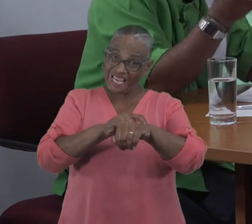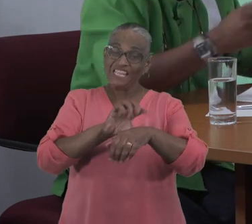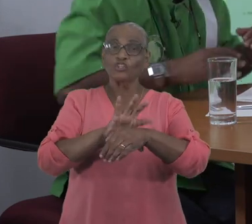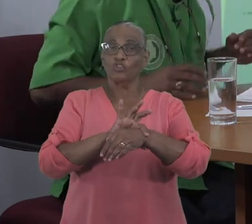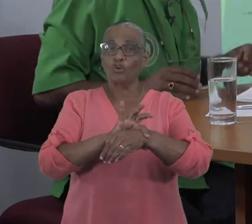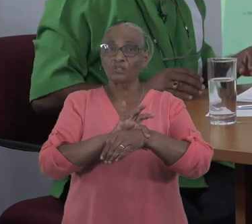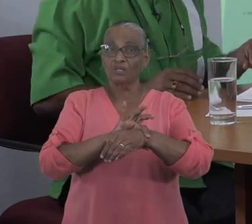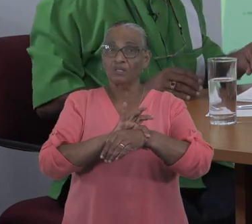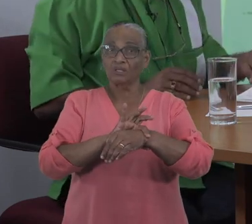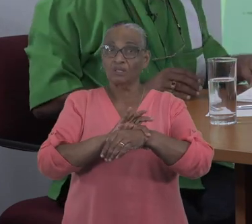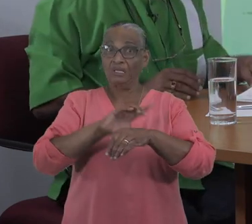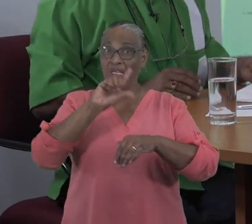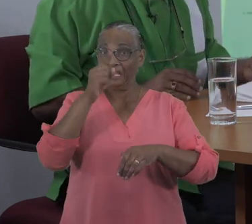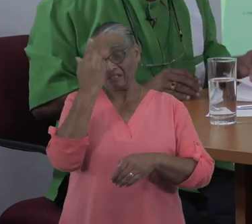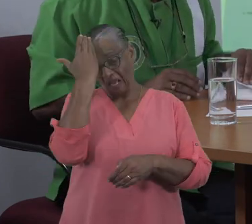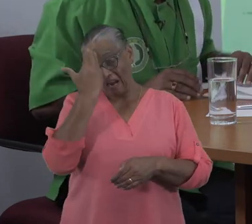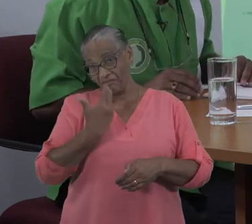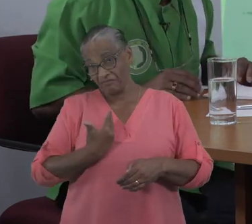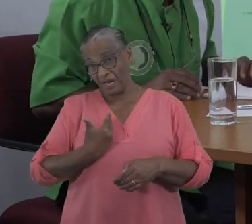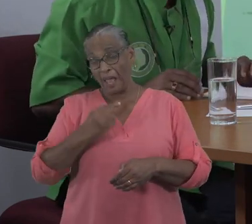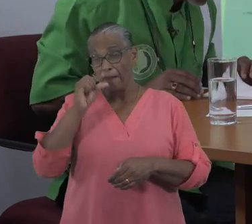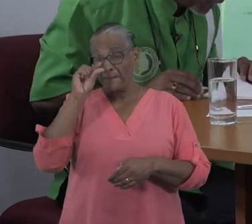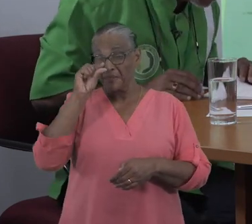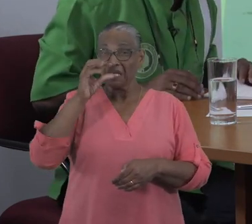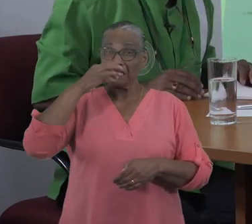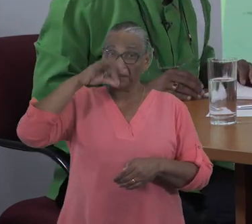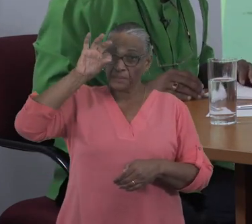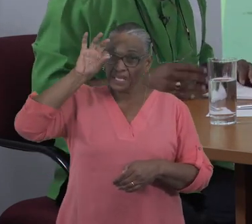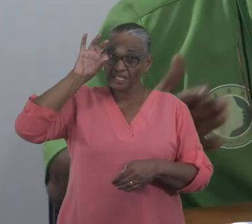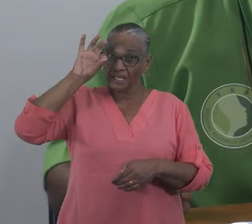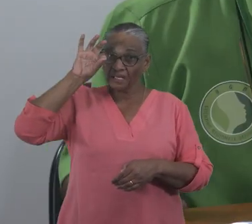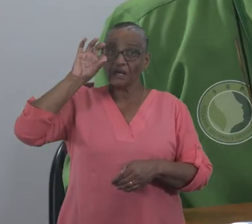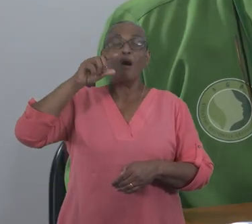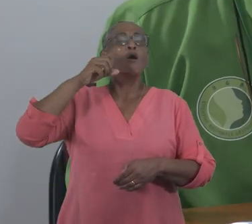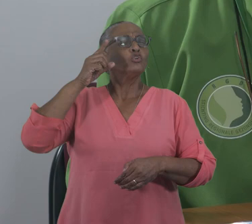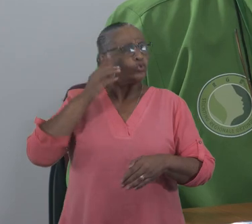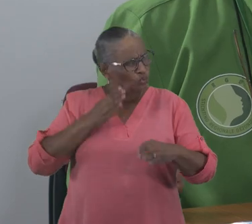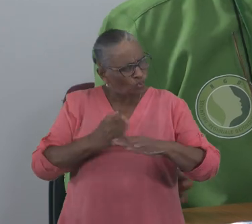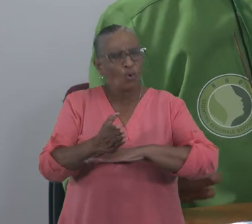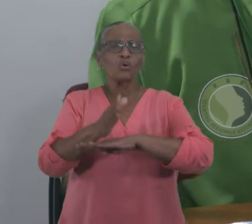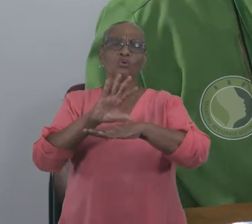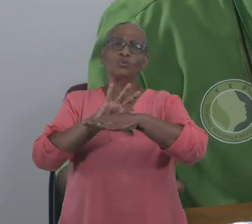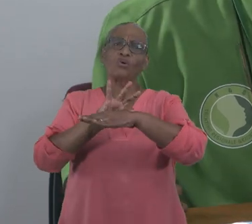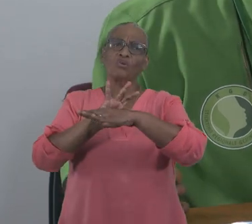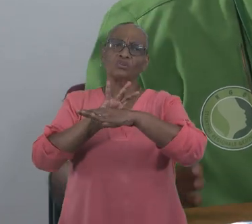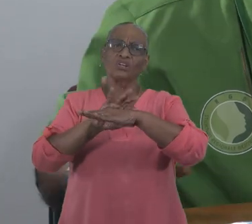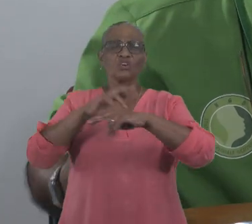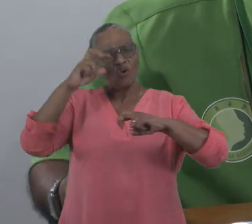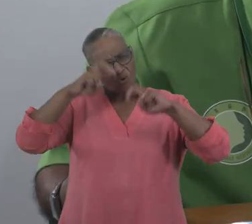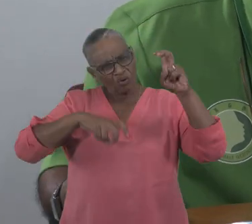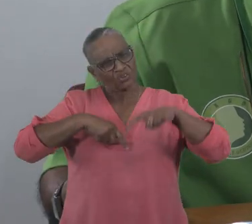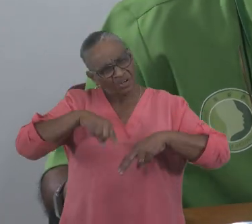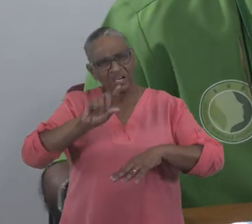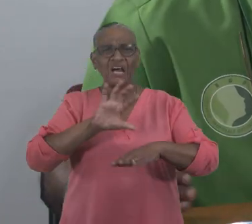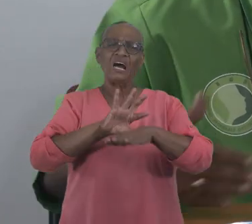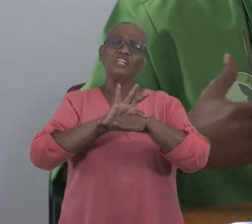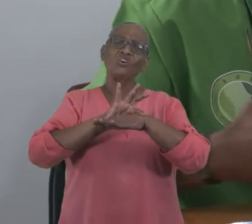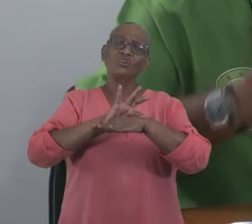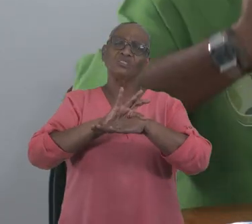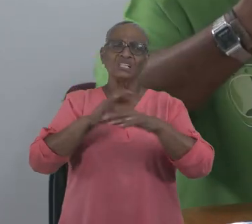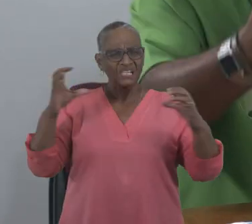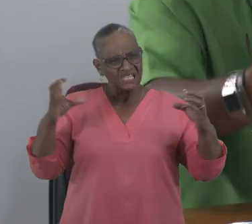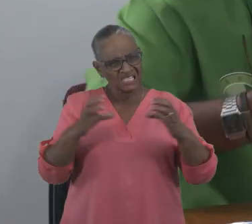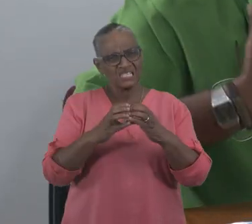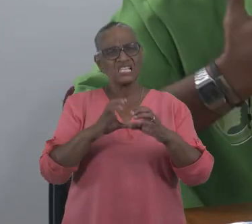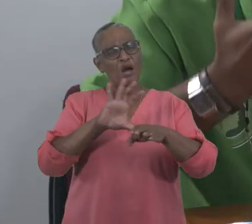je doe. Dat want dat je, go doe je controles op tijd. Ga bij de arts, jullie hebben een dekking, go doe je controles,